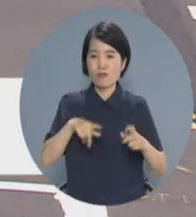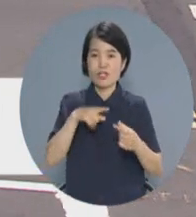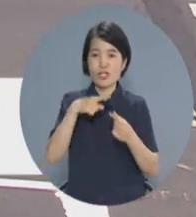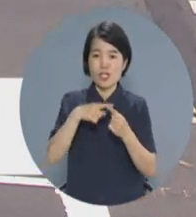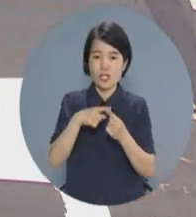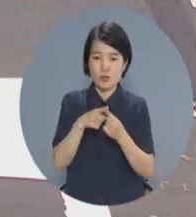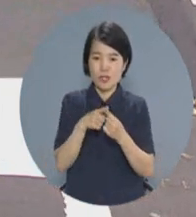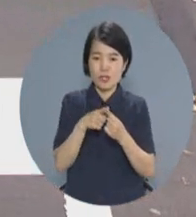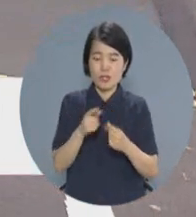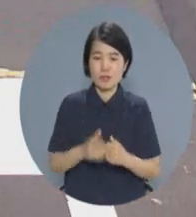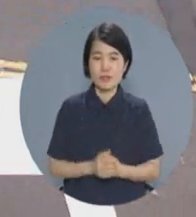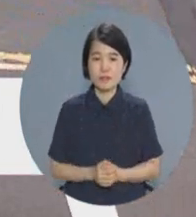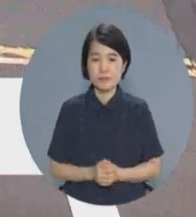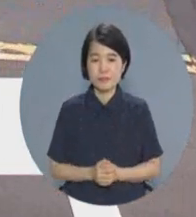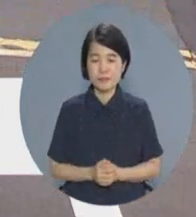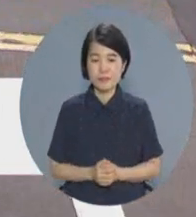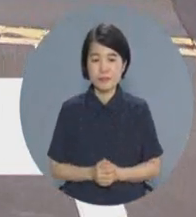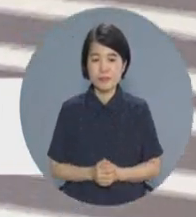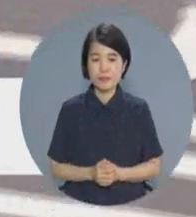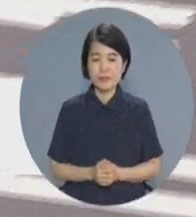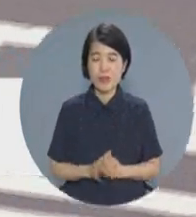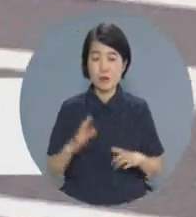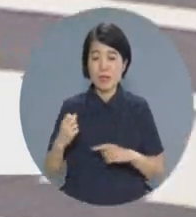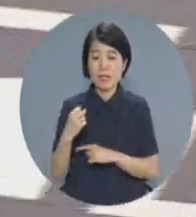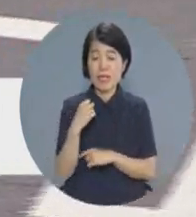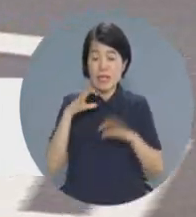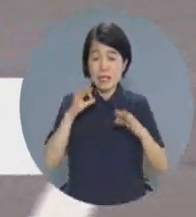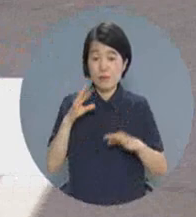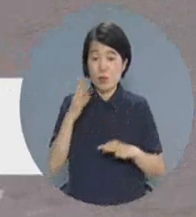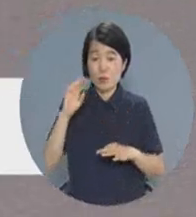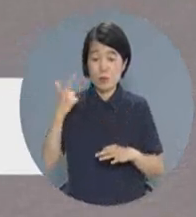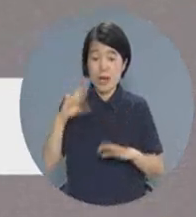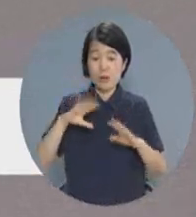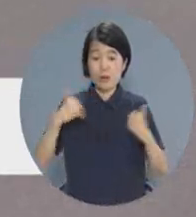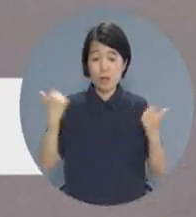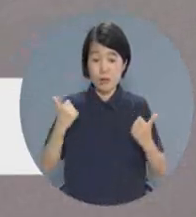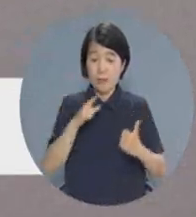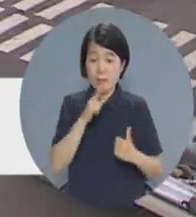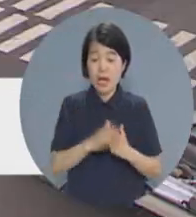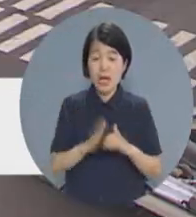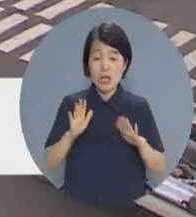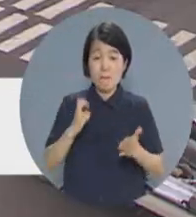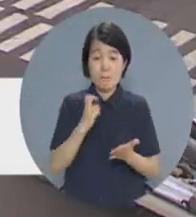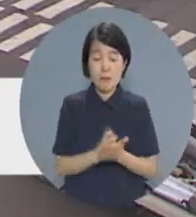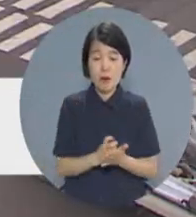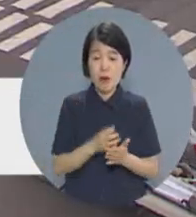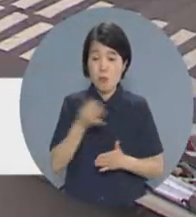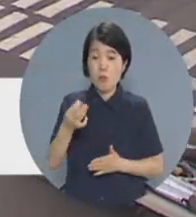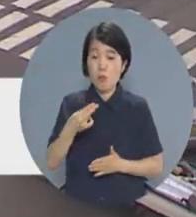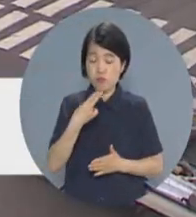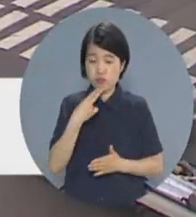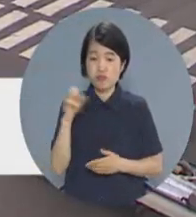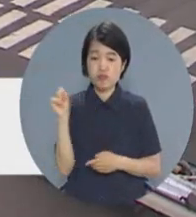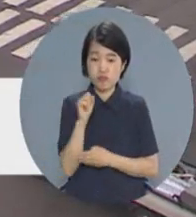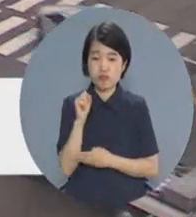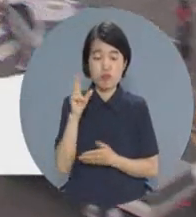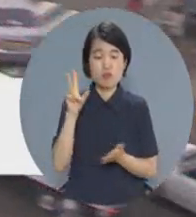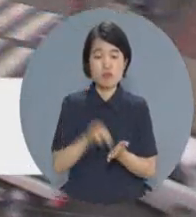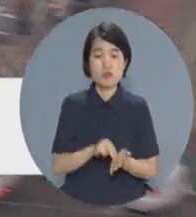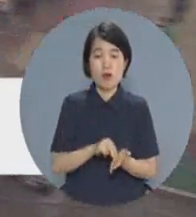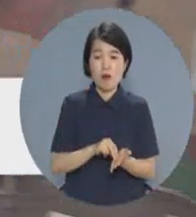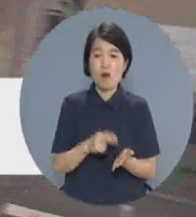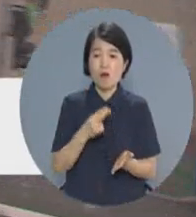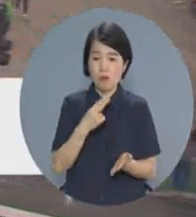가장 높았습니다. 국민의힘 김용판 국회의원은 현행법상 과태료를 내지 않고도 운전을 하는데